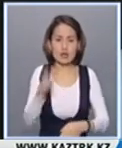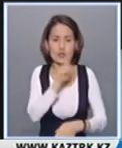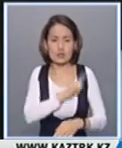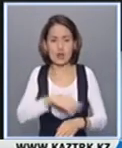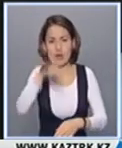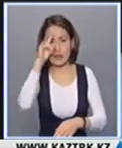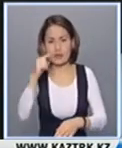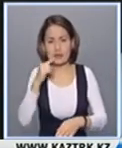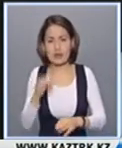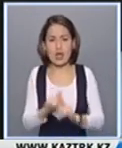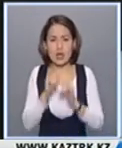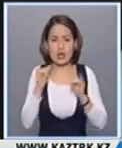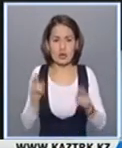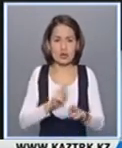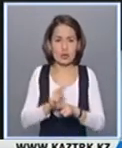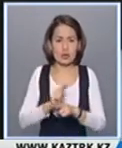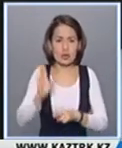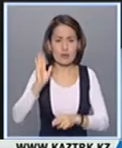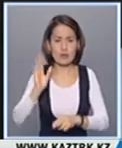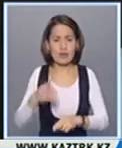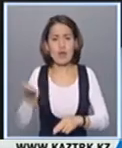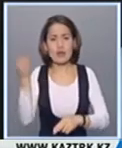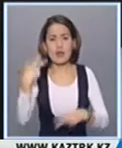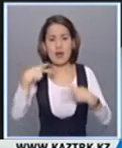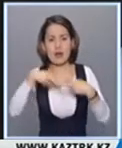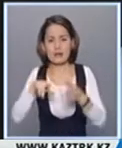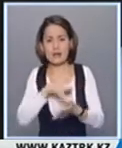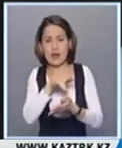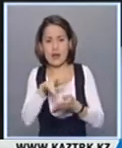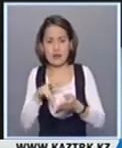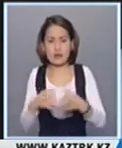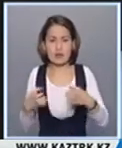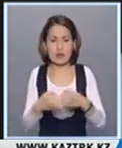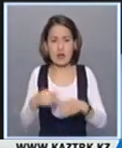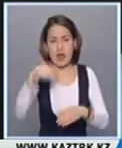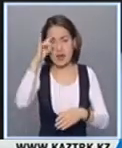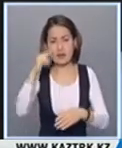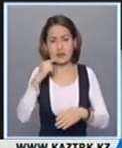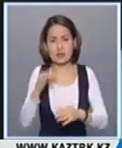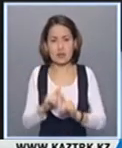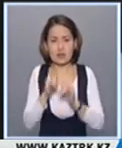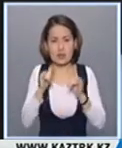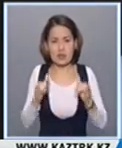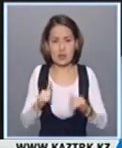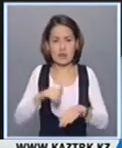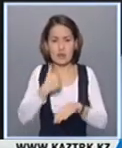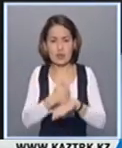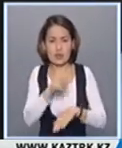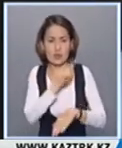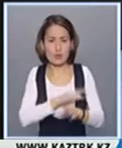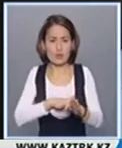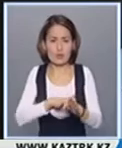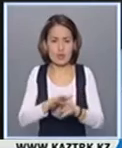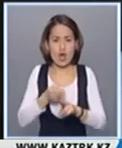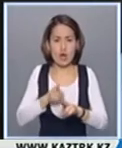жүргізуге болады? Мен енді білесіз, Астана қаласының тілдер дамыту басқармасында жүрген кезде біз бір жүйелі жұмыстар жүргіздік. Сол